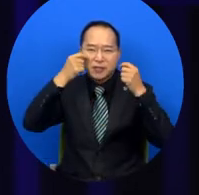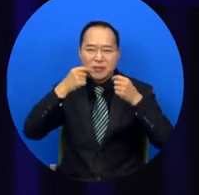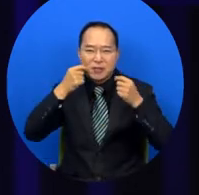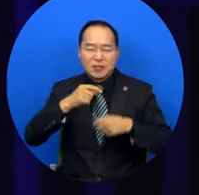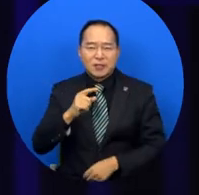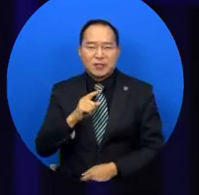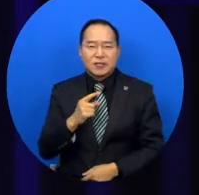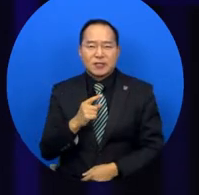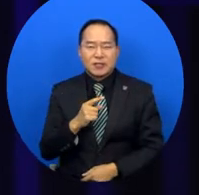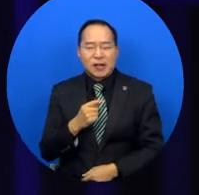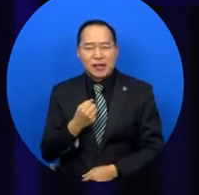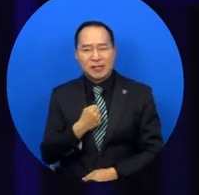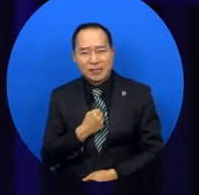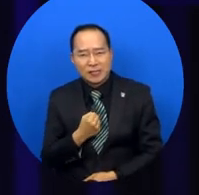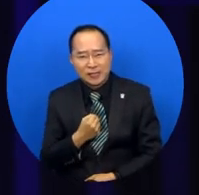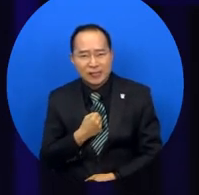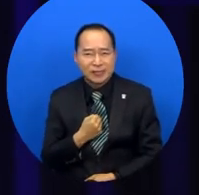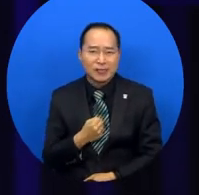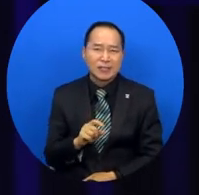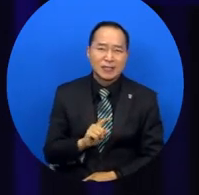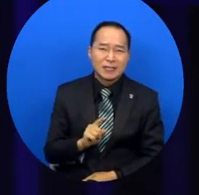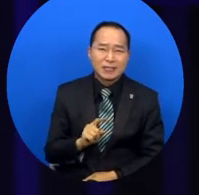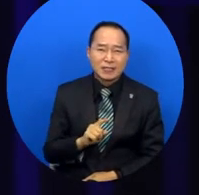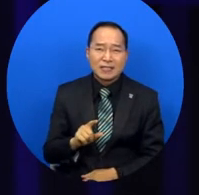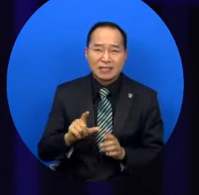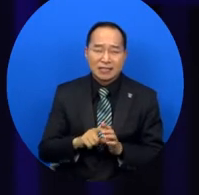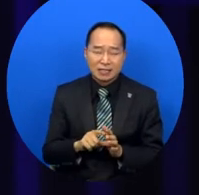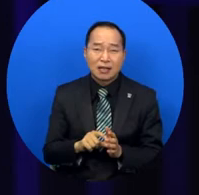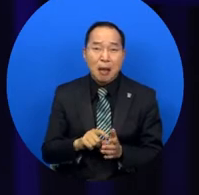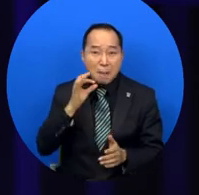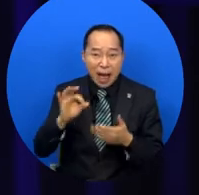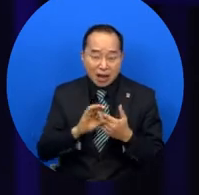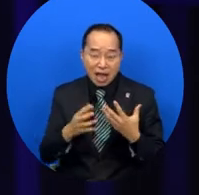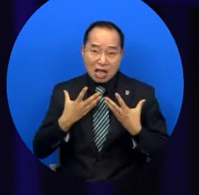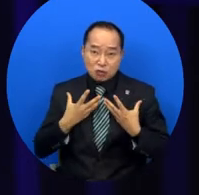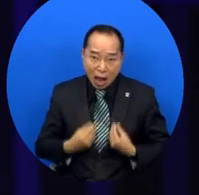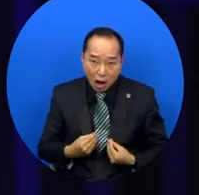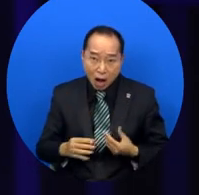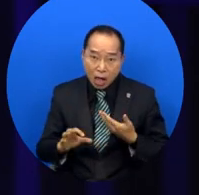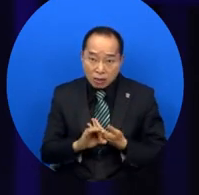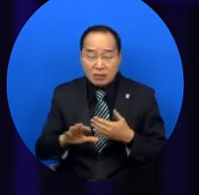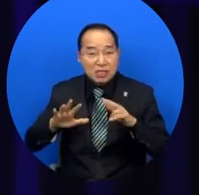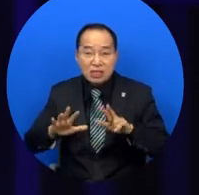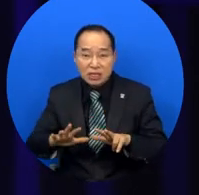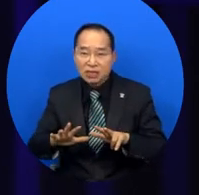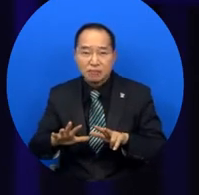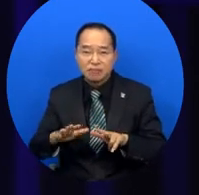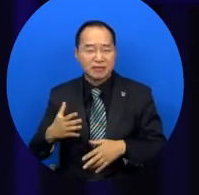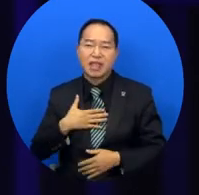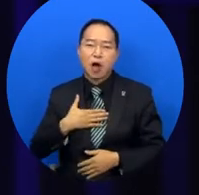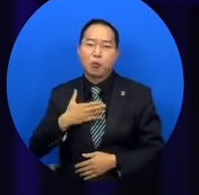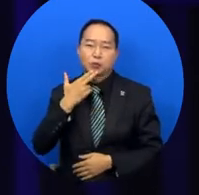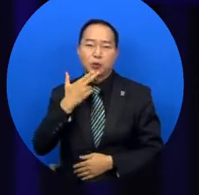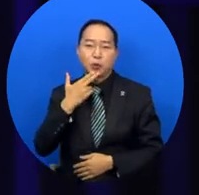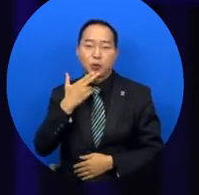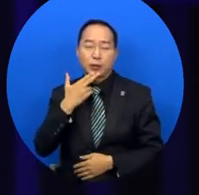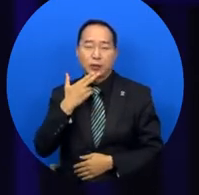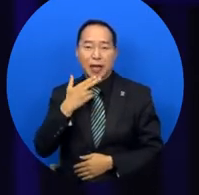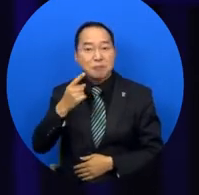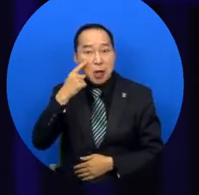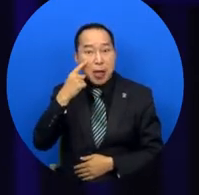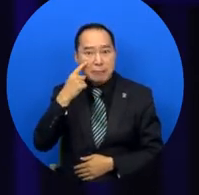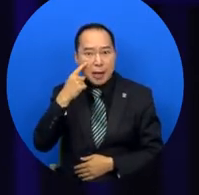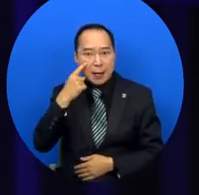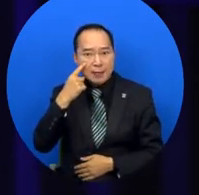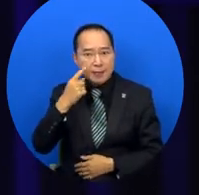좀 슬퍼하고 원망하면서 막 엄청 좌절했다면은 여기 제가 안 있었을 거예요. 근데 그때 어떻게 생각하면 또 뭐 하는